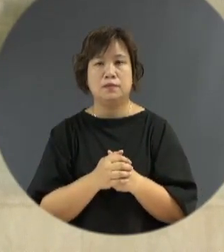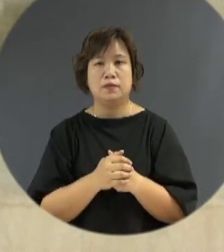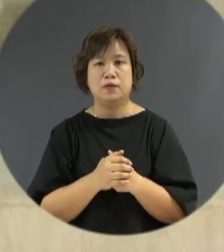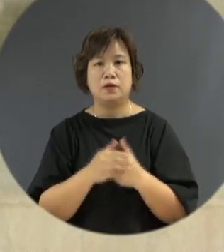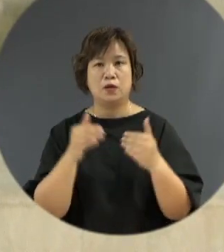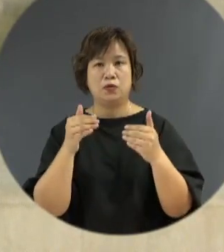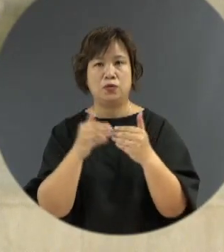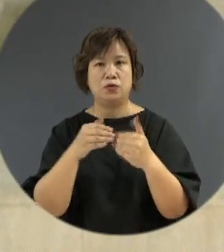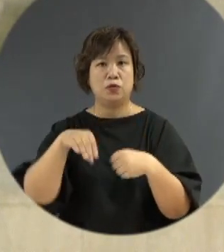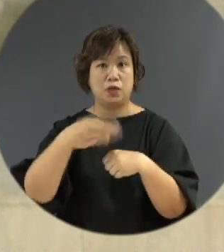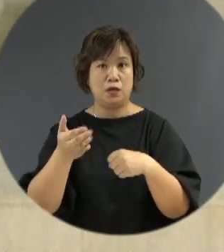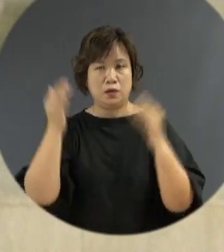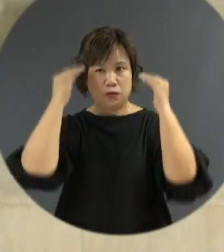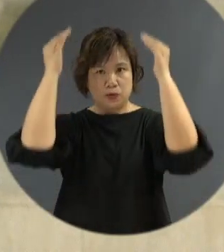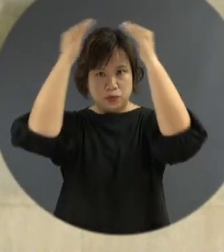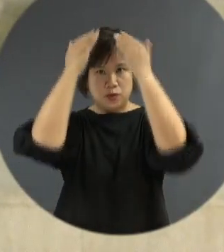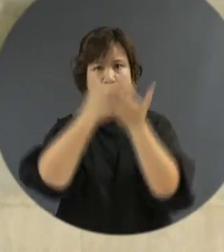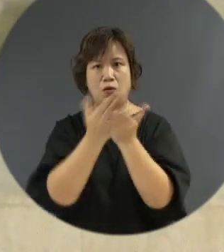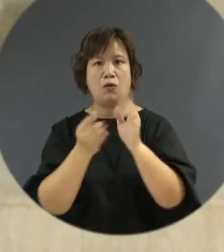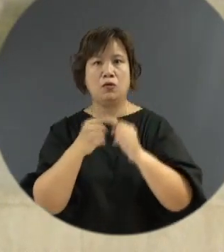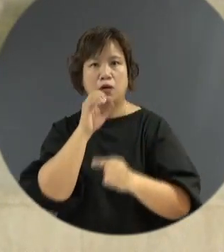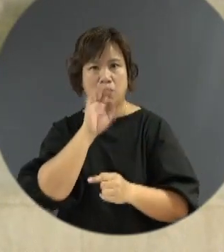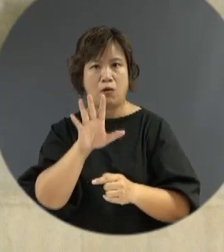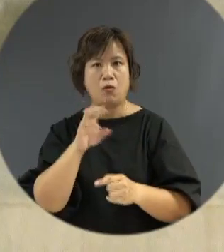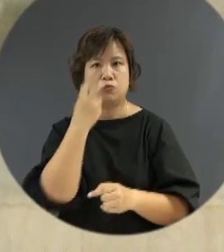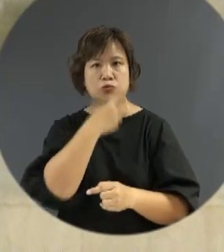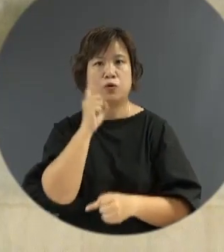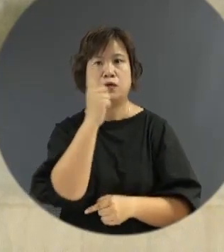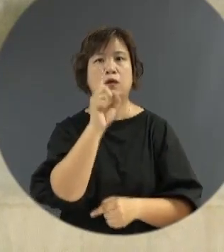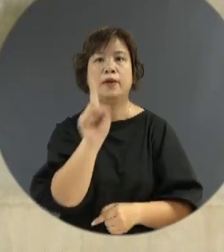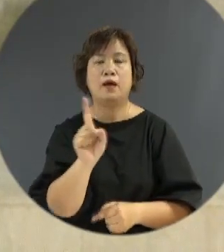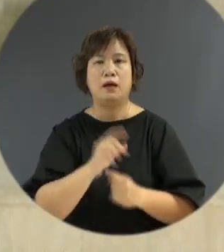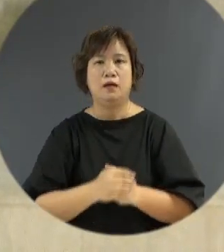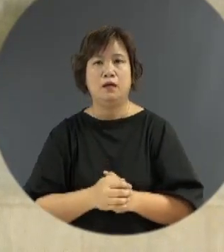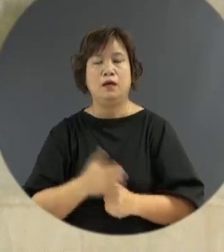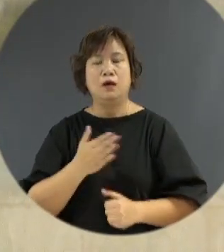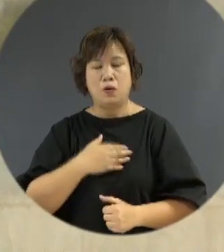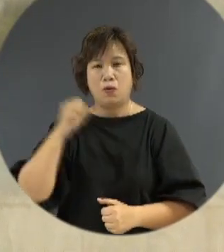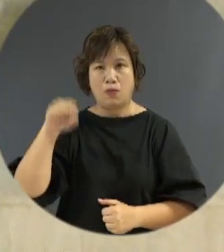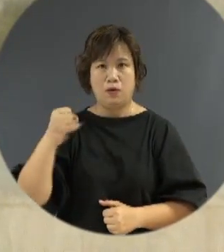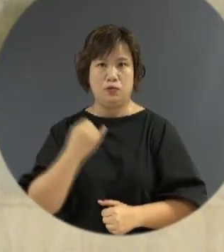枢机所说的第一句说话就是，我是罪人，